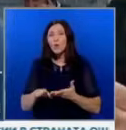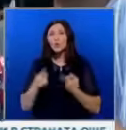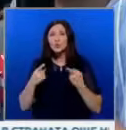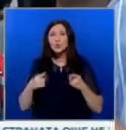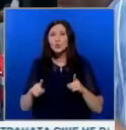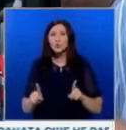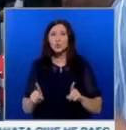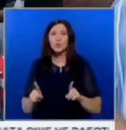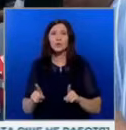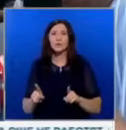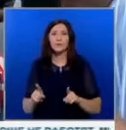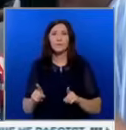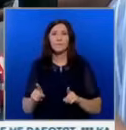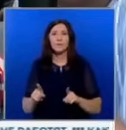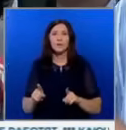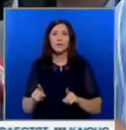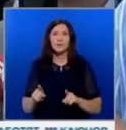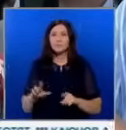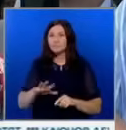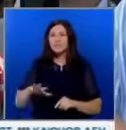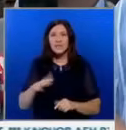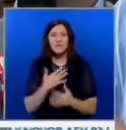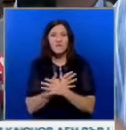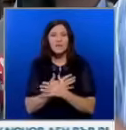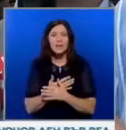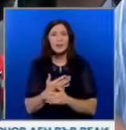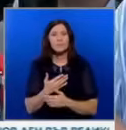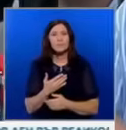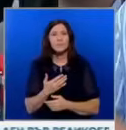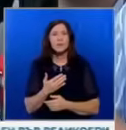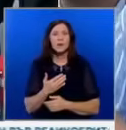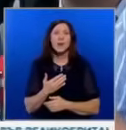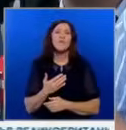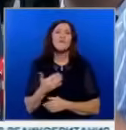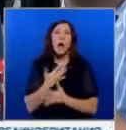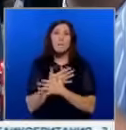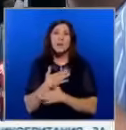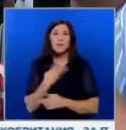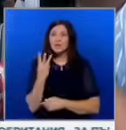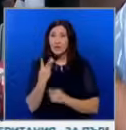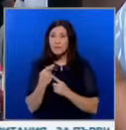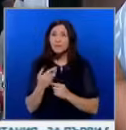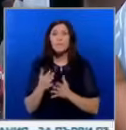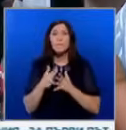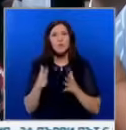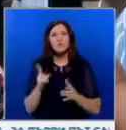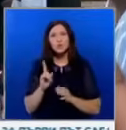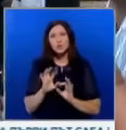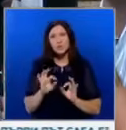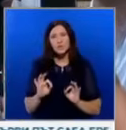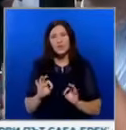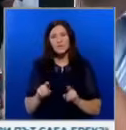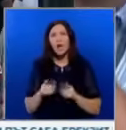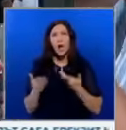граѓани во Албанија. Сега се поставува прашањето, бидејќи во Албанија има скоро три пати повеќе, кои што се изјаснуваат како дел